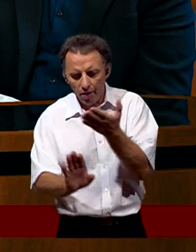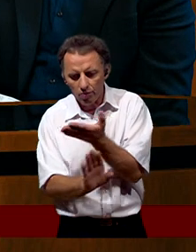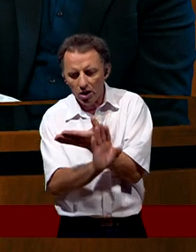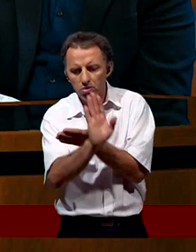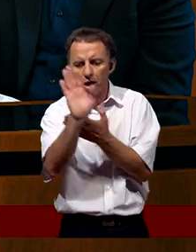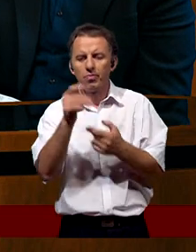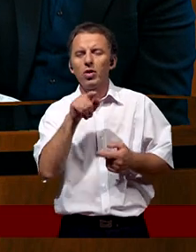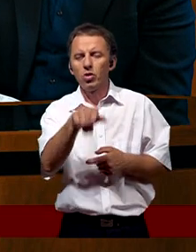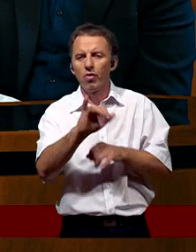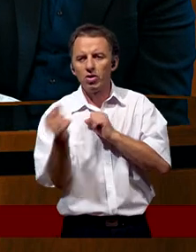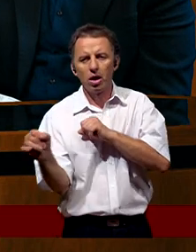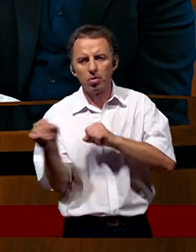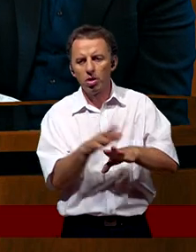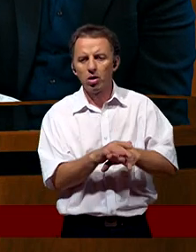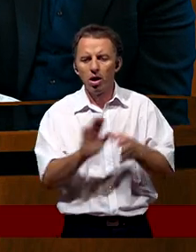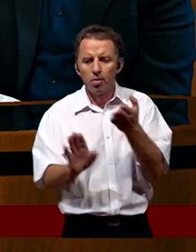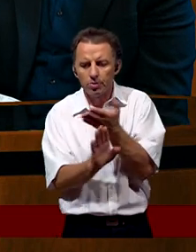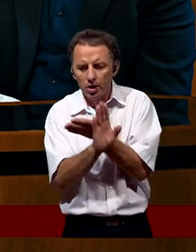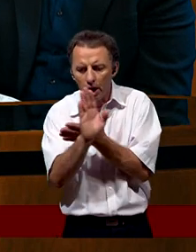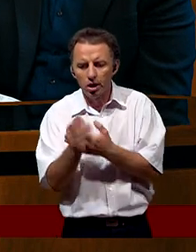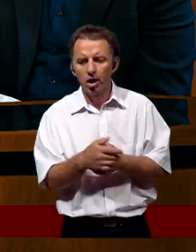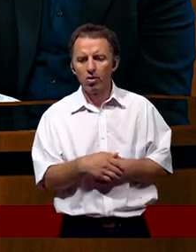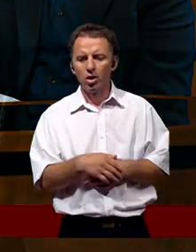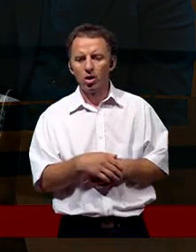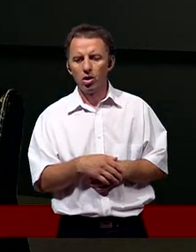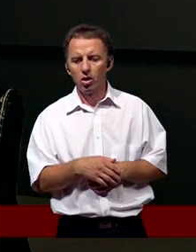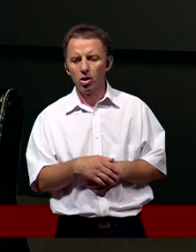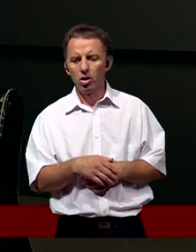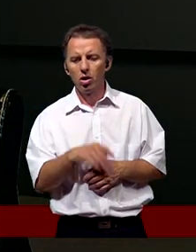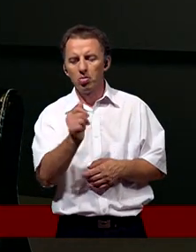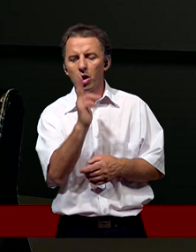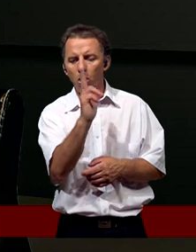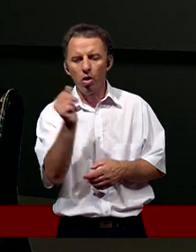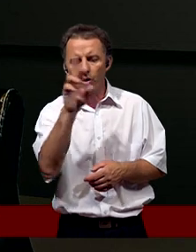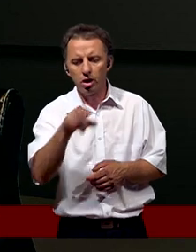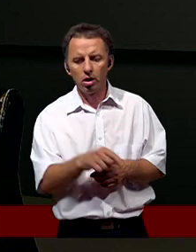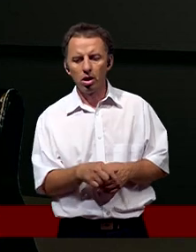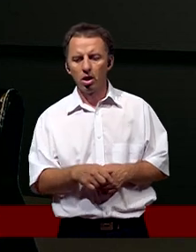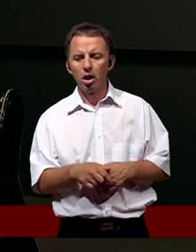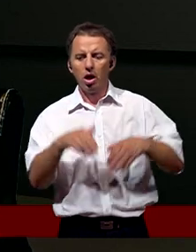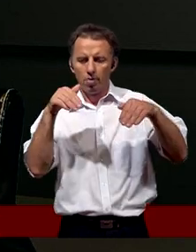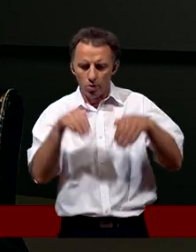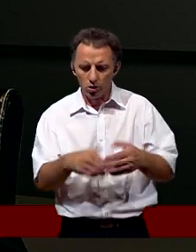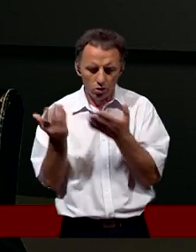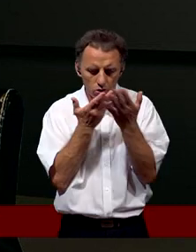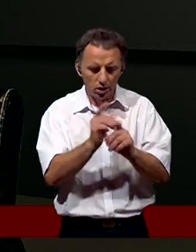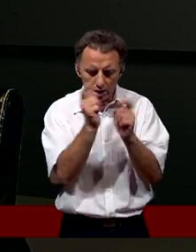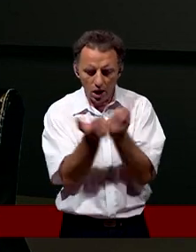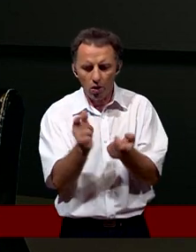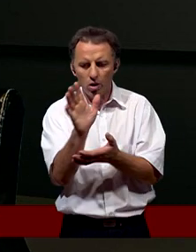przedstawia, no to w jaki sposób ona przedstawiona jest w 13 rozdziale pierwszego listu do Koryntian? Może nie będziemy